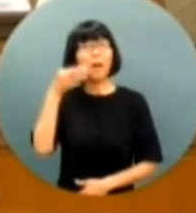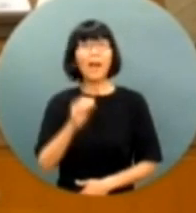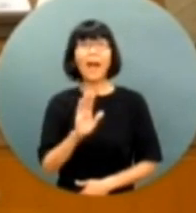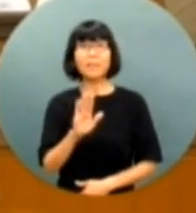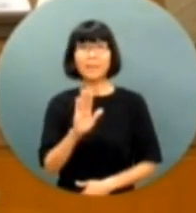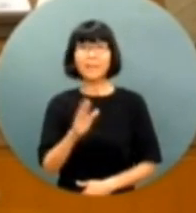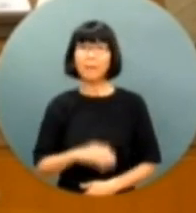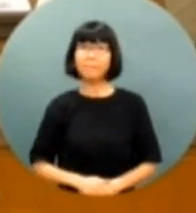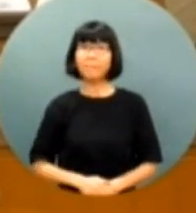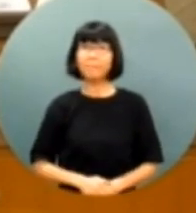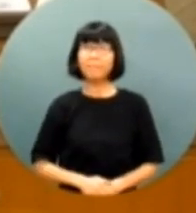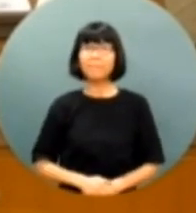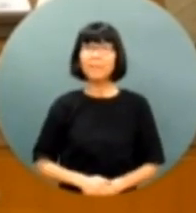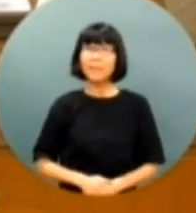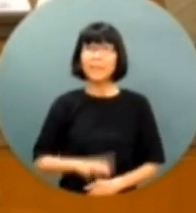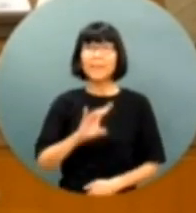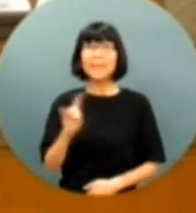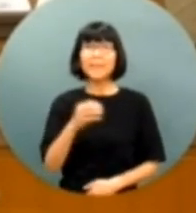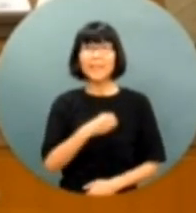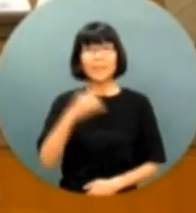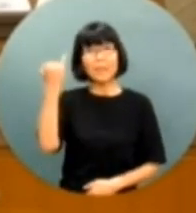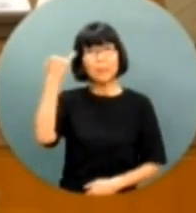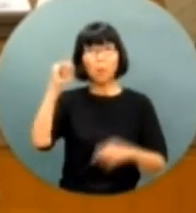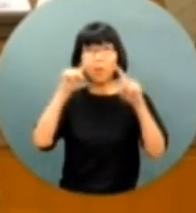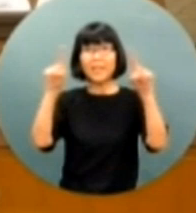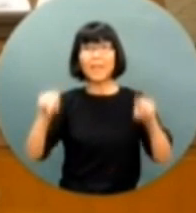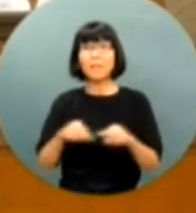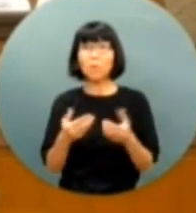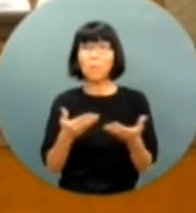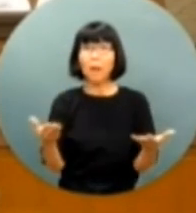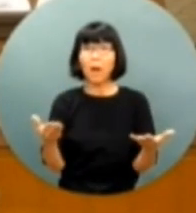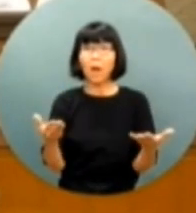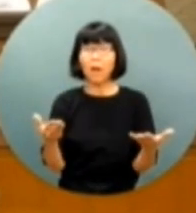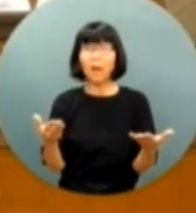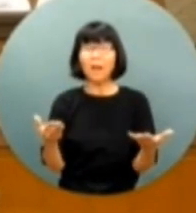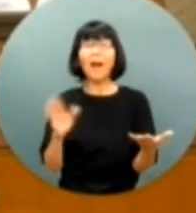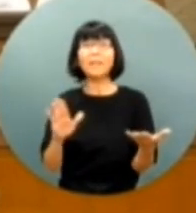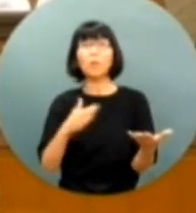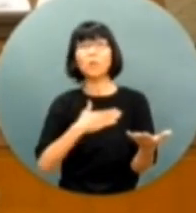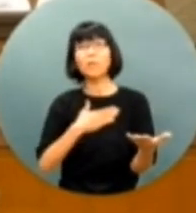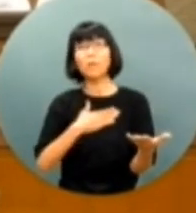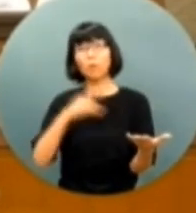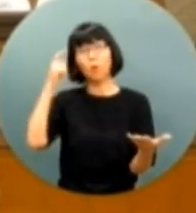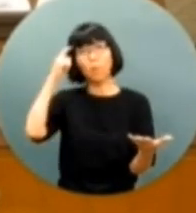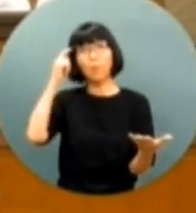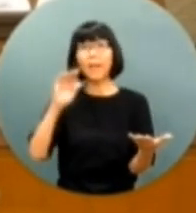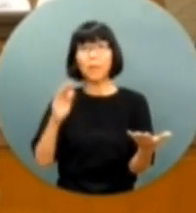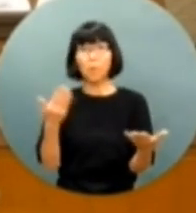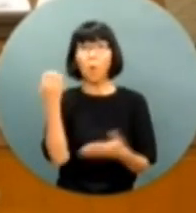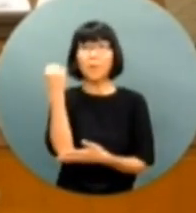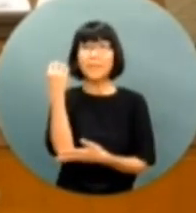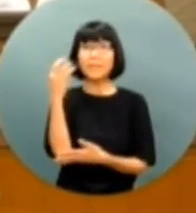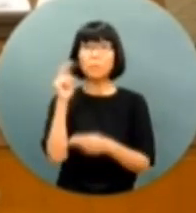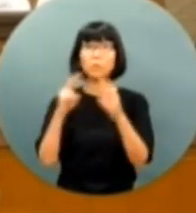議会議員にも意見書が配布されましたので、議員の皆様はご承知とは思いますが、議長のお許しまた新聞社の許可を得